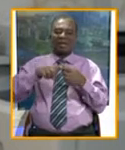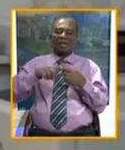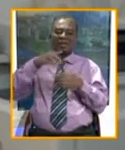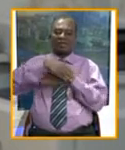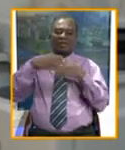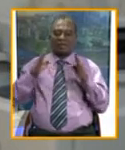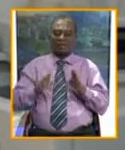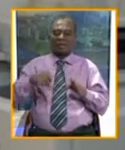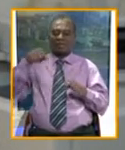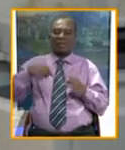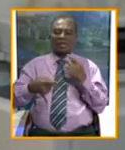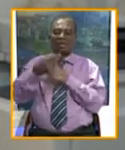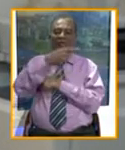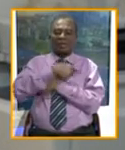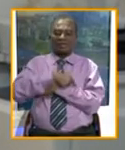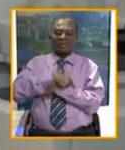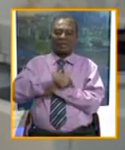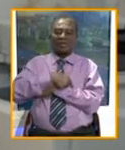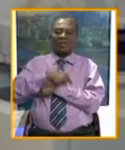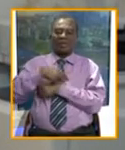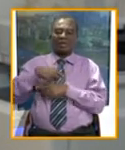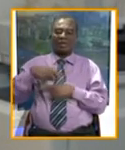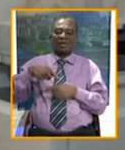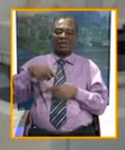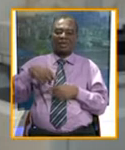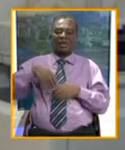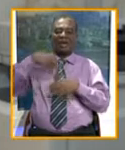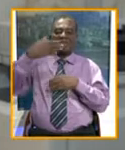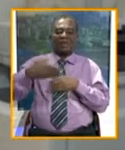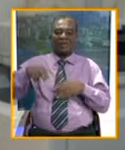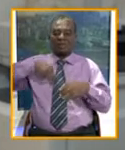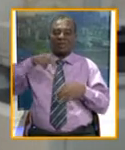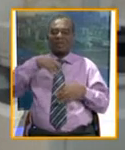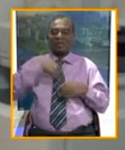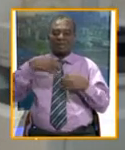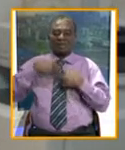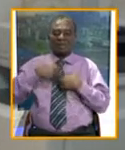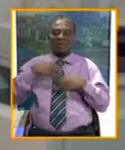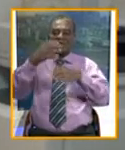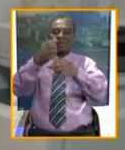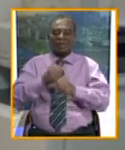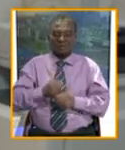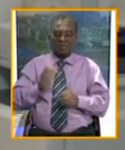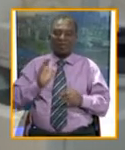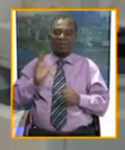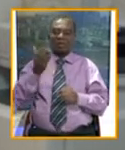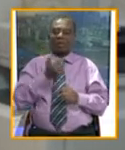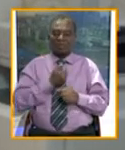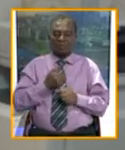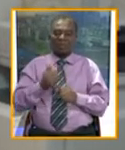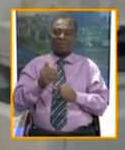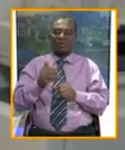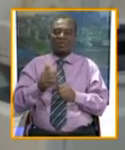que les jours qui ont suivi, nous avons eu notre agrément. Il a même aussi aidé la